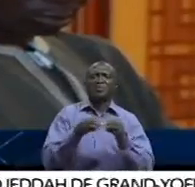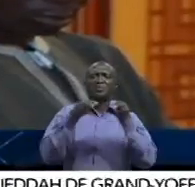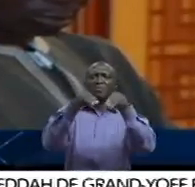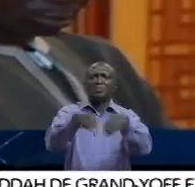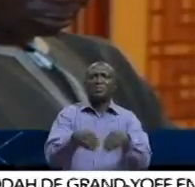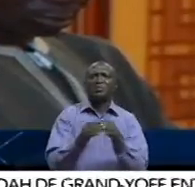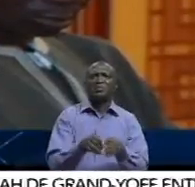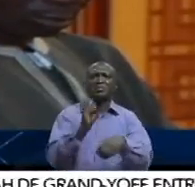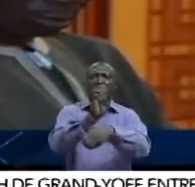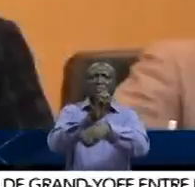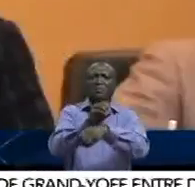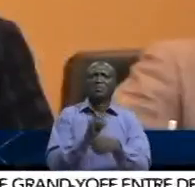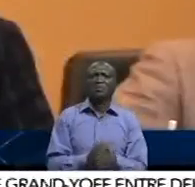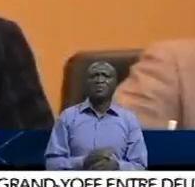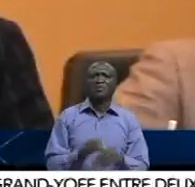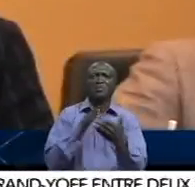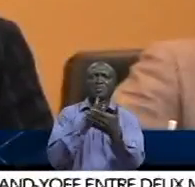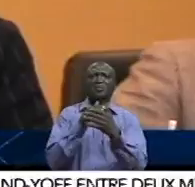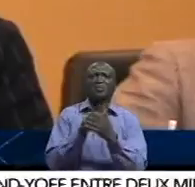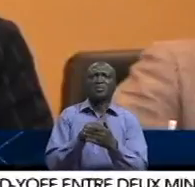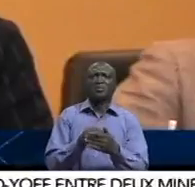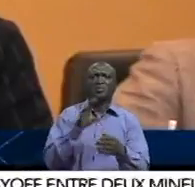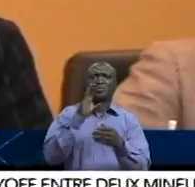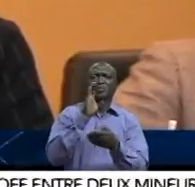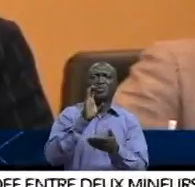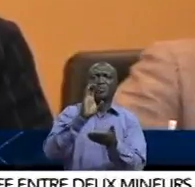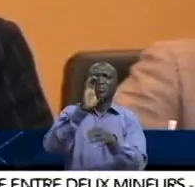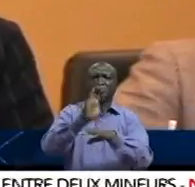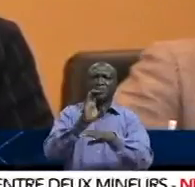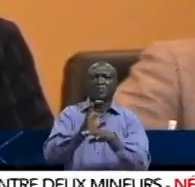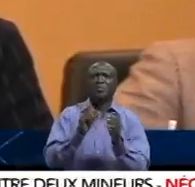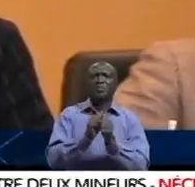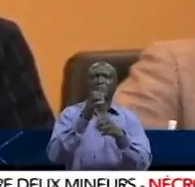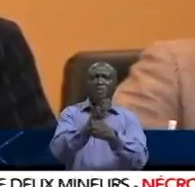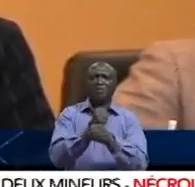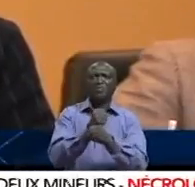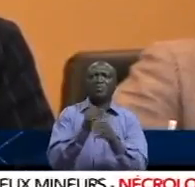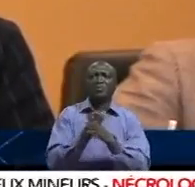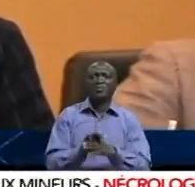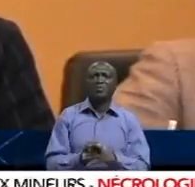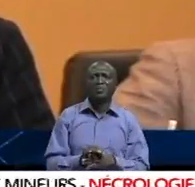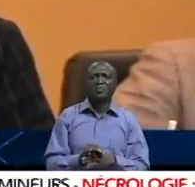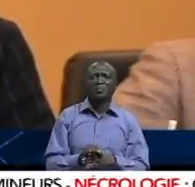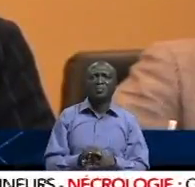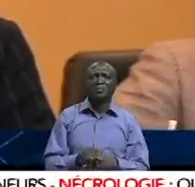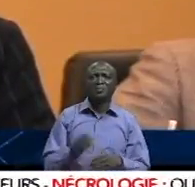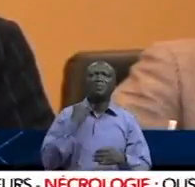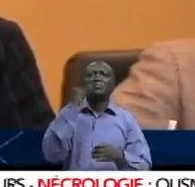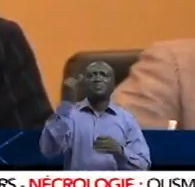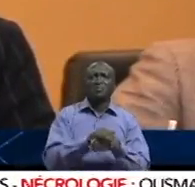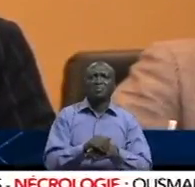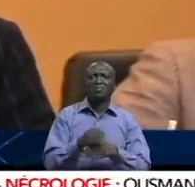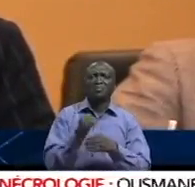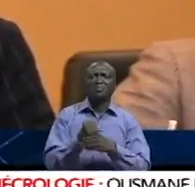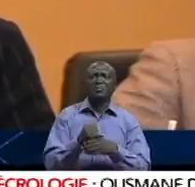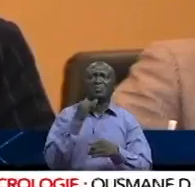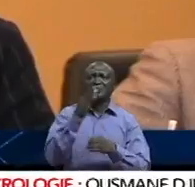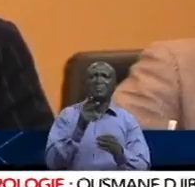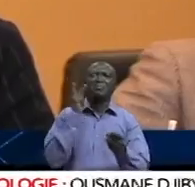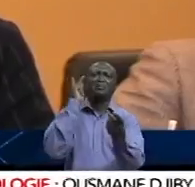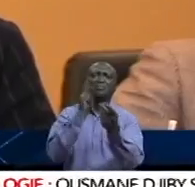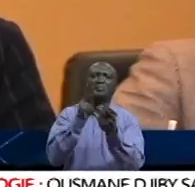loi cont tenu euh des euh inconvénients disons des euh imperfections qui ont